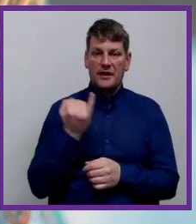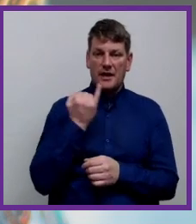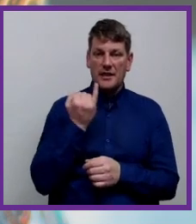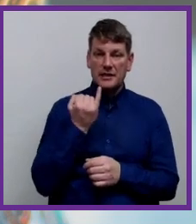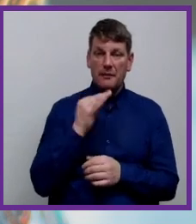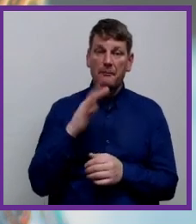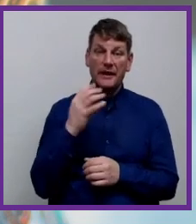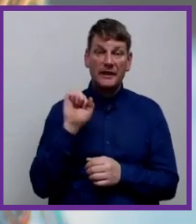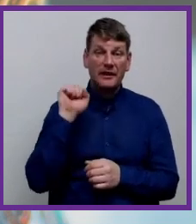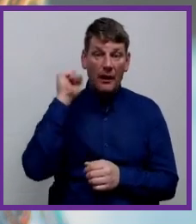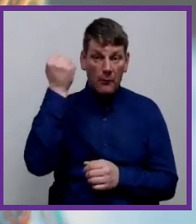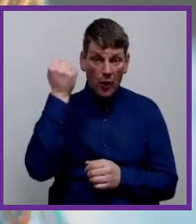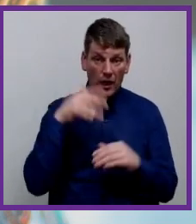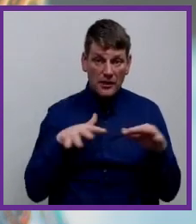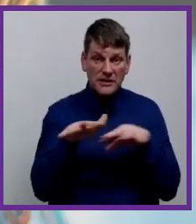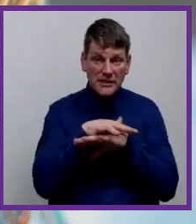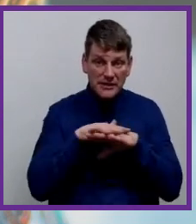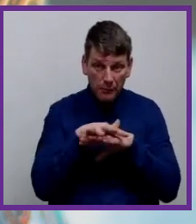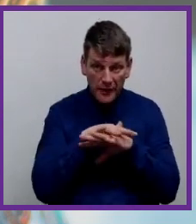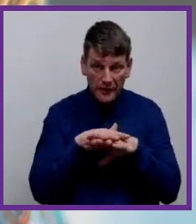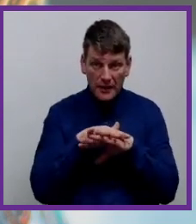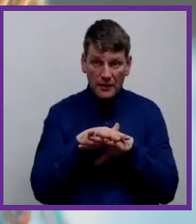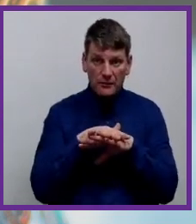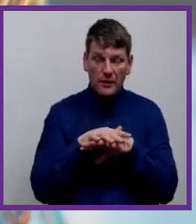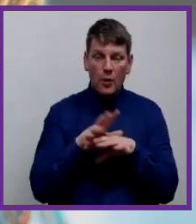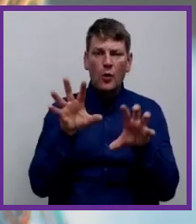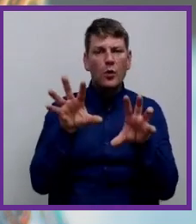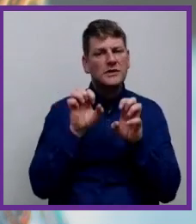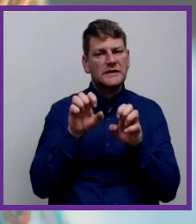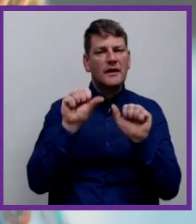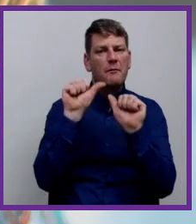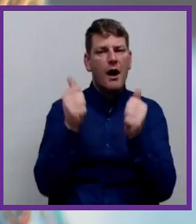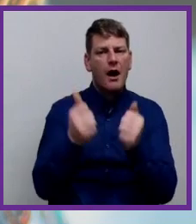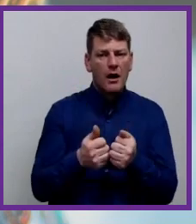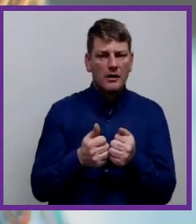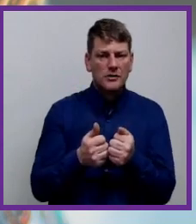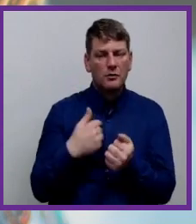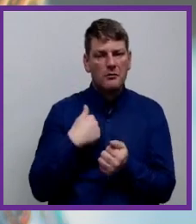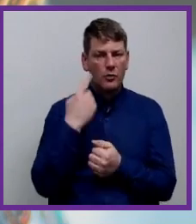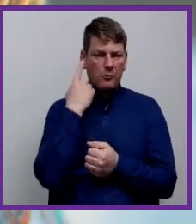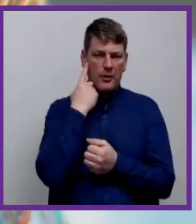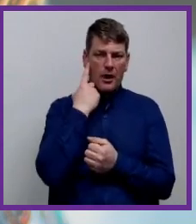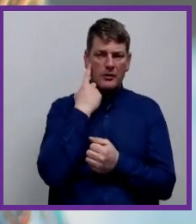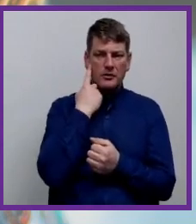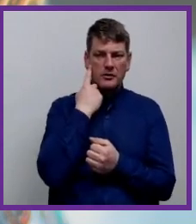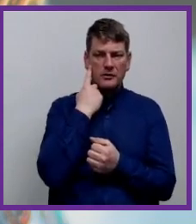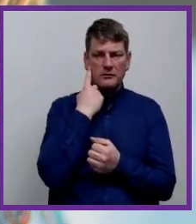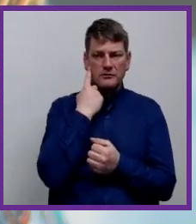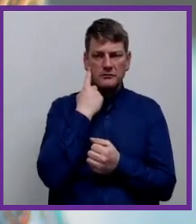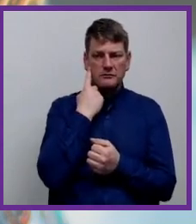Bet demokrātiska sabiedrība uztver mākslu, manuprāt,